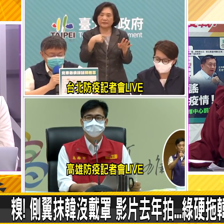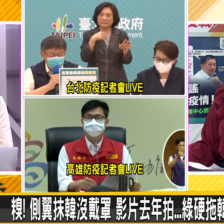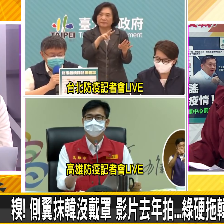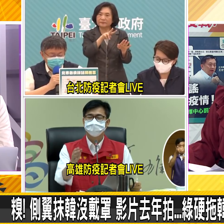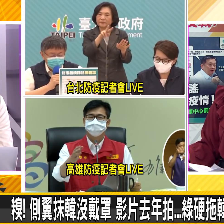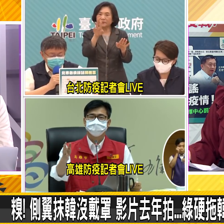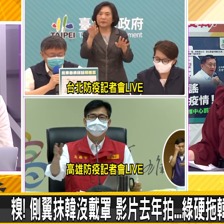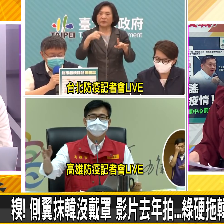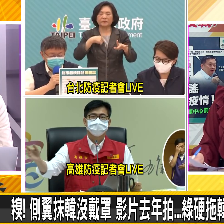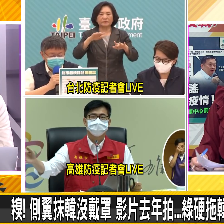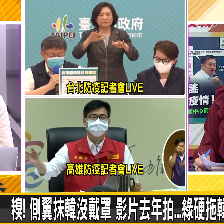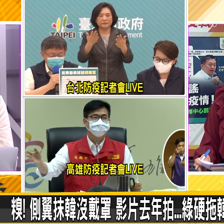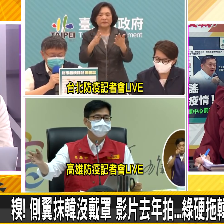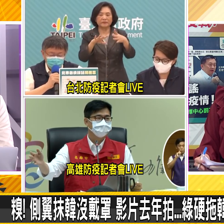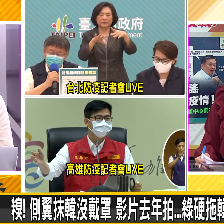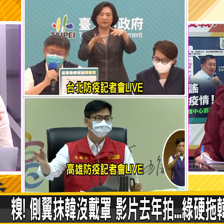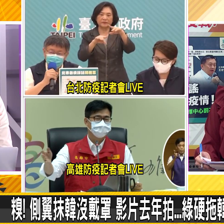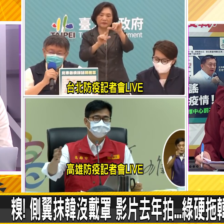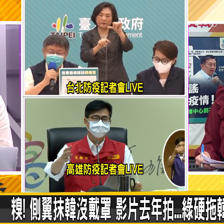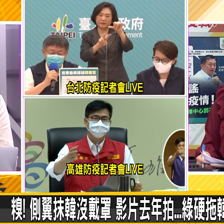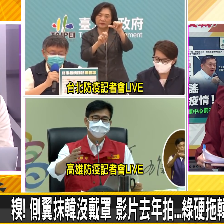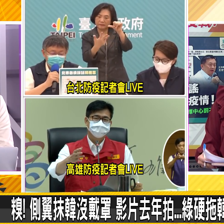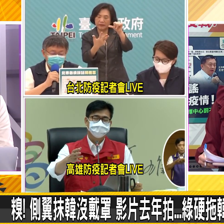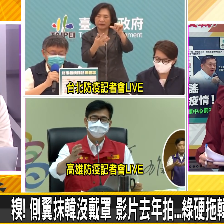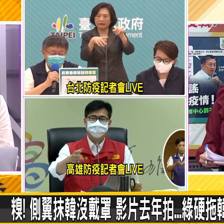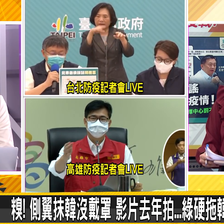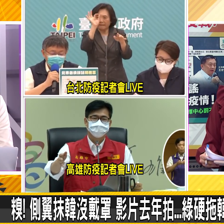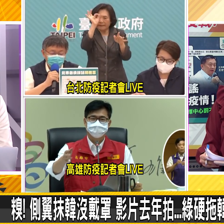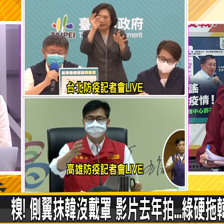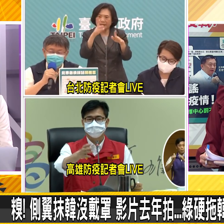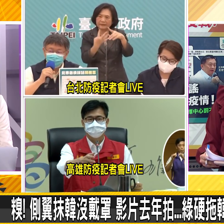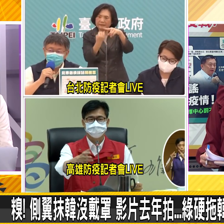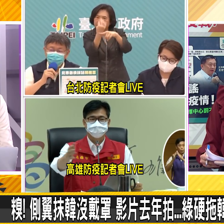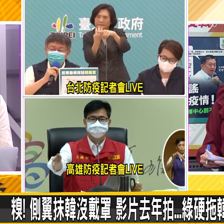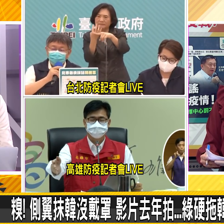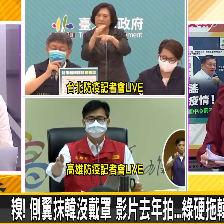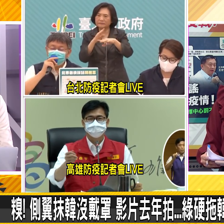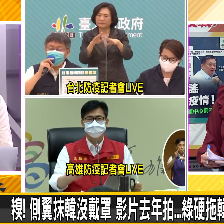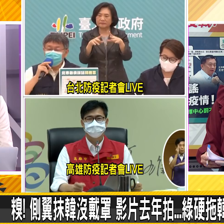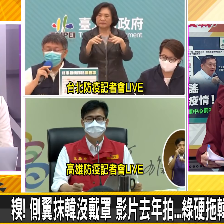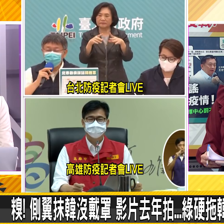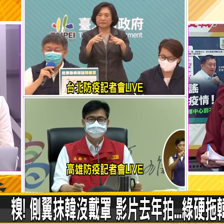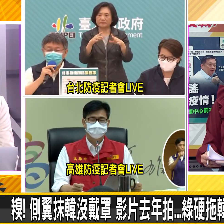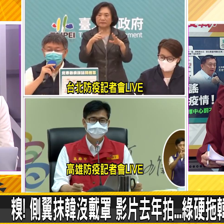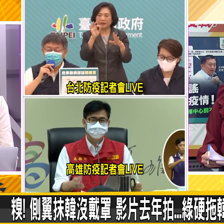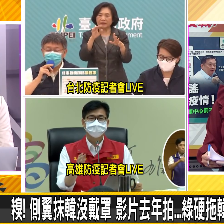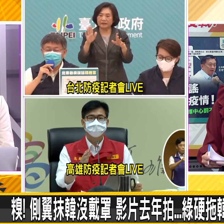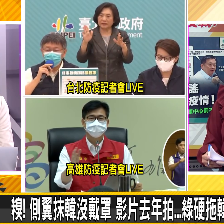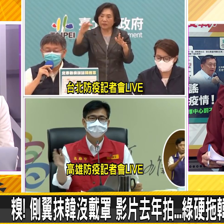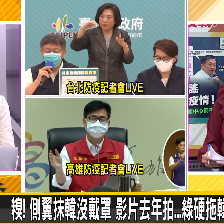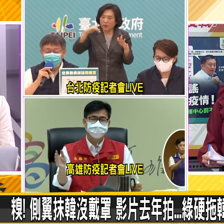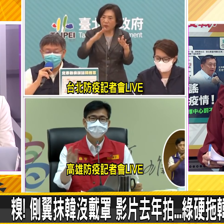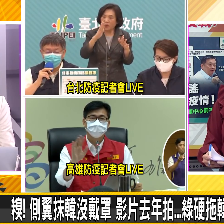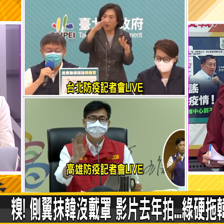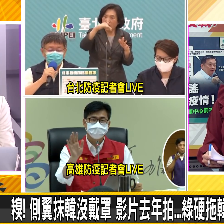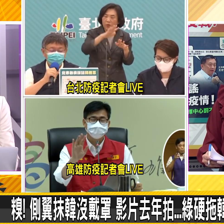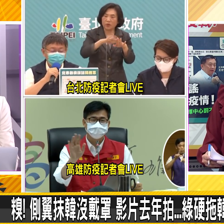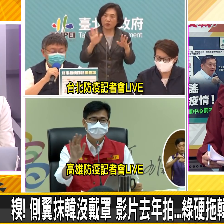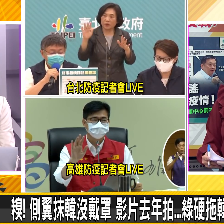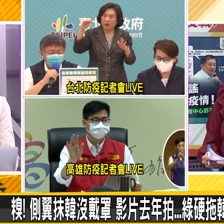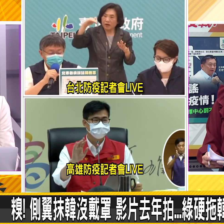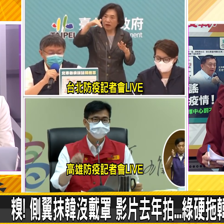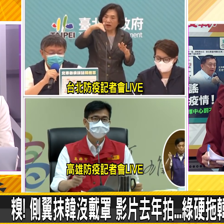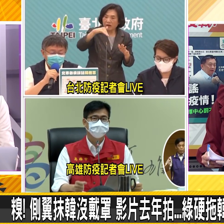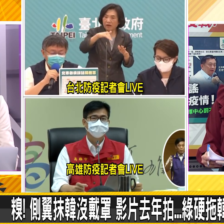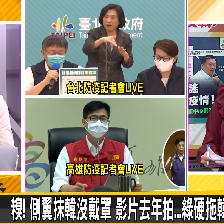说你们不要再弄我了。因为你知道这个翟轩就是他们攻击你的话，他会有一个很有趣的现象，就是他会突然有一个时间点，然后有一群